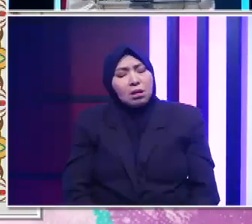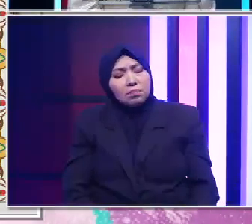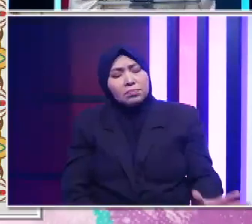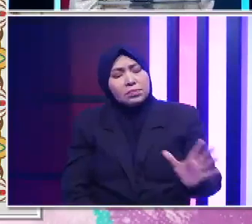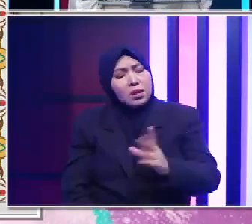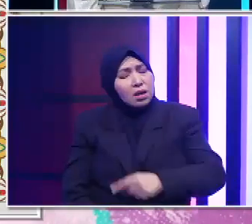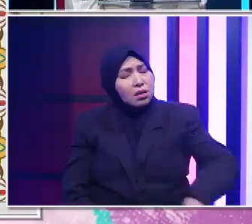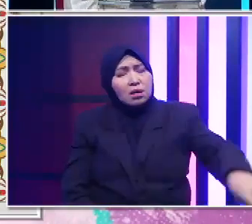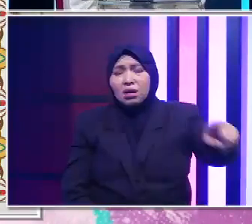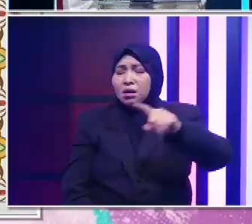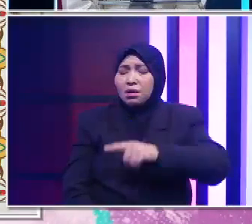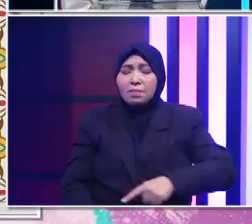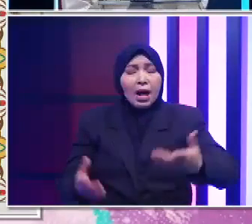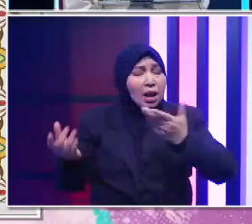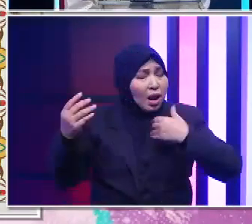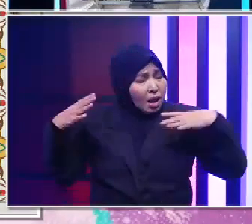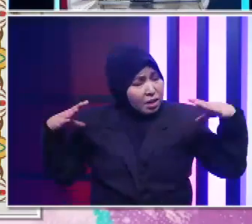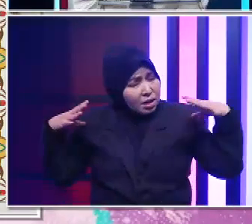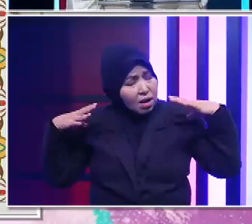Alaihi wa